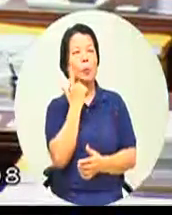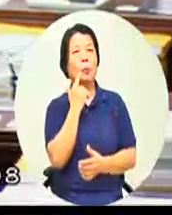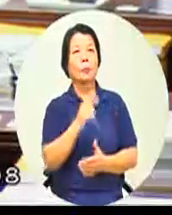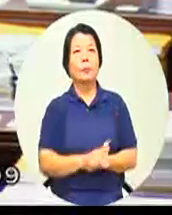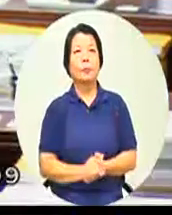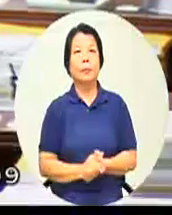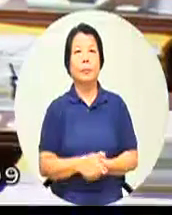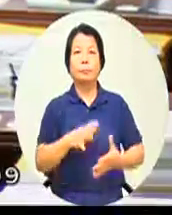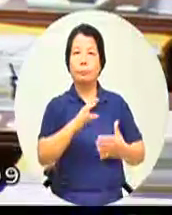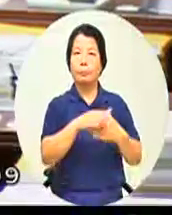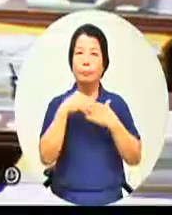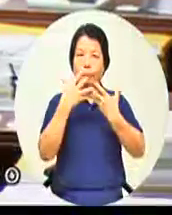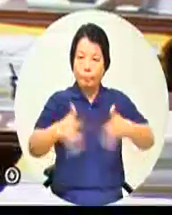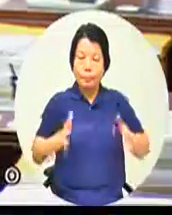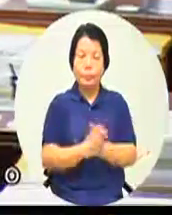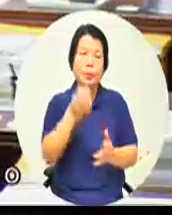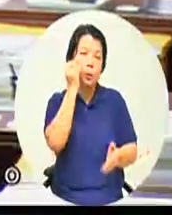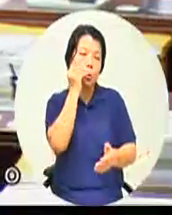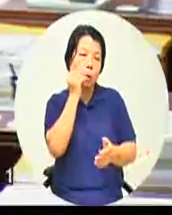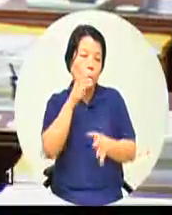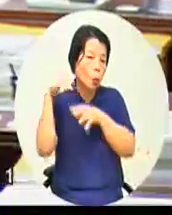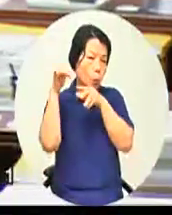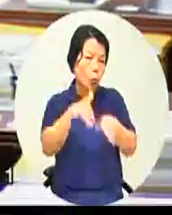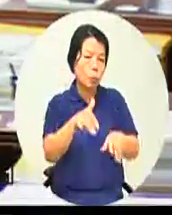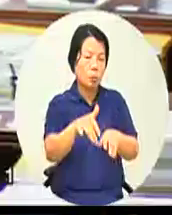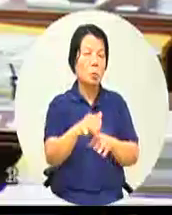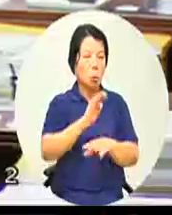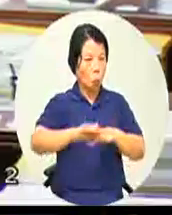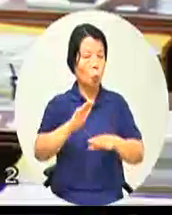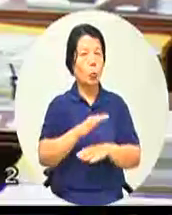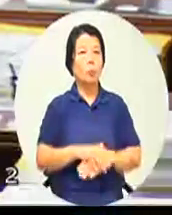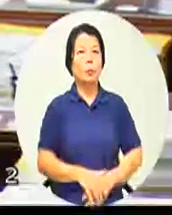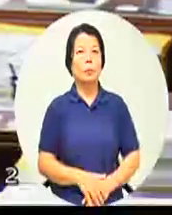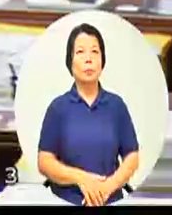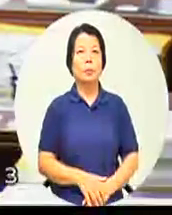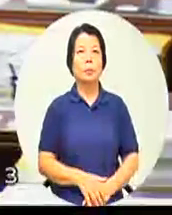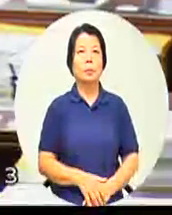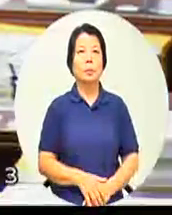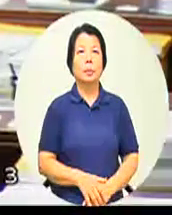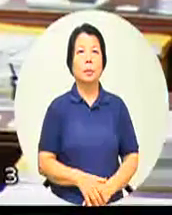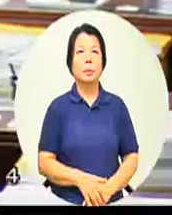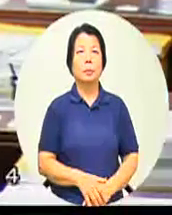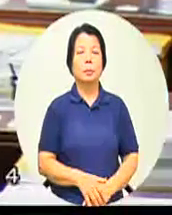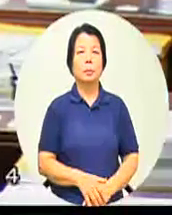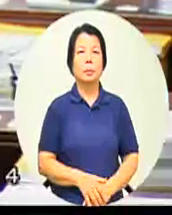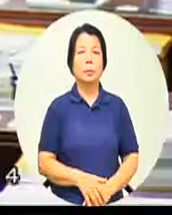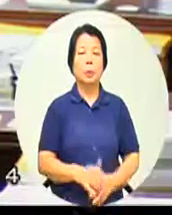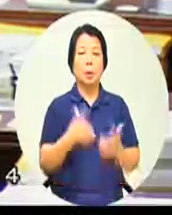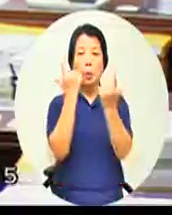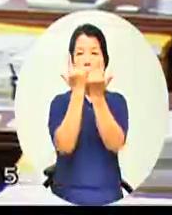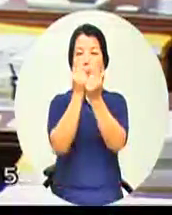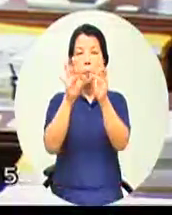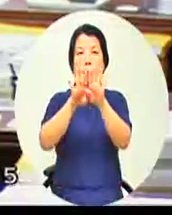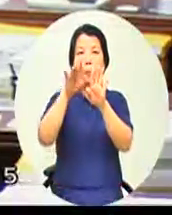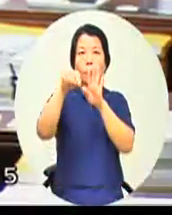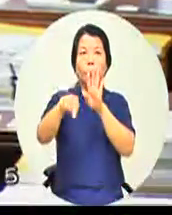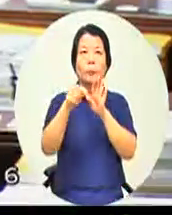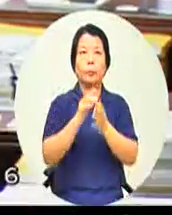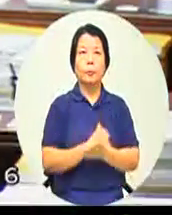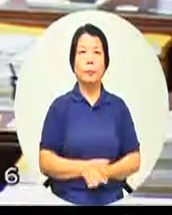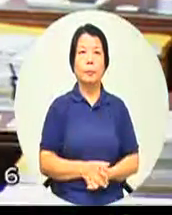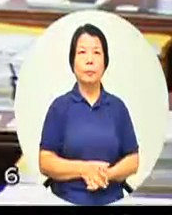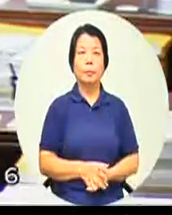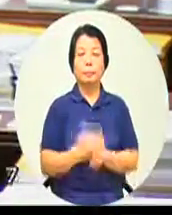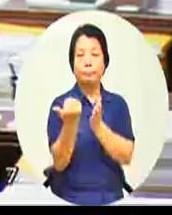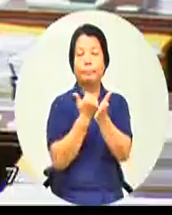且也带来很多的观光的可能性。好，那其实不只是这样哈，从北门哈，其实刚刚